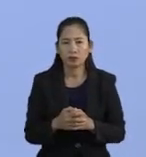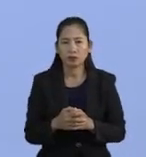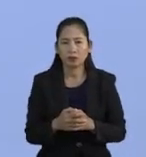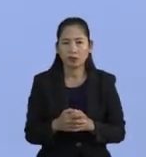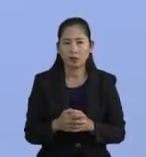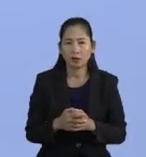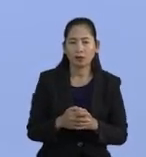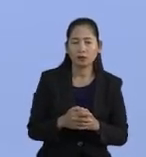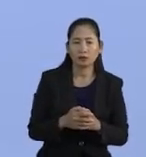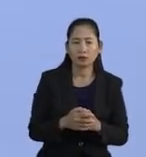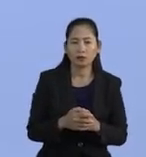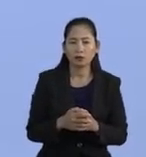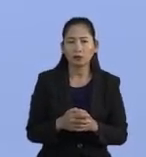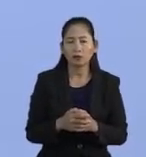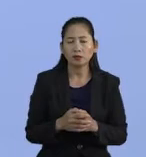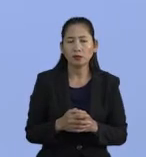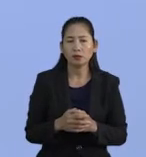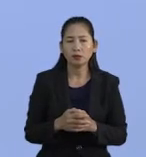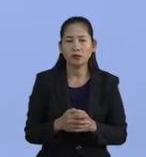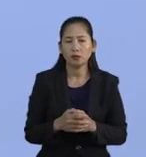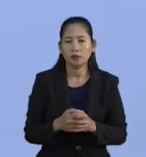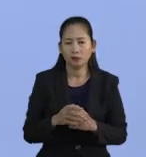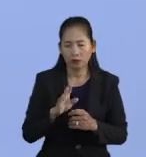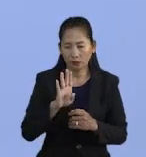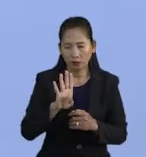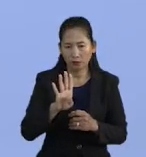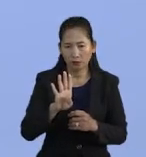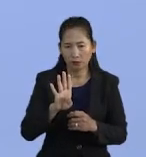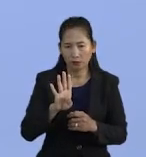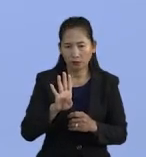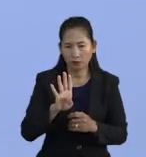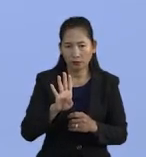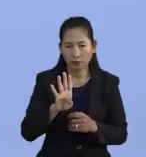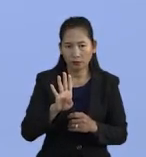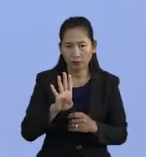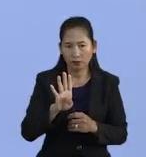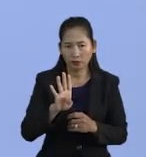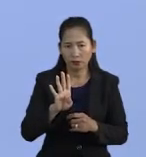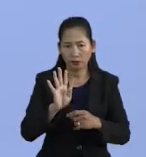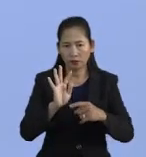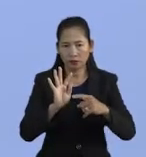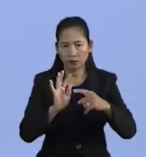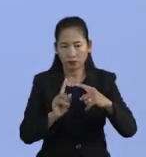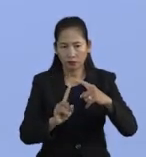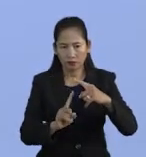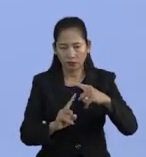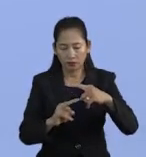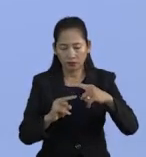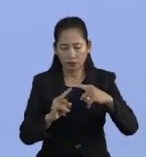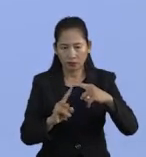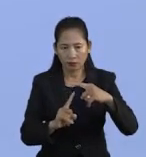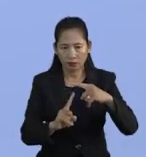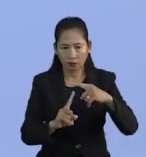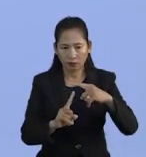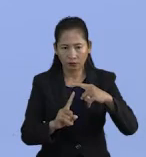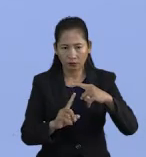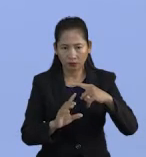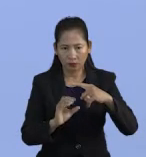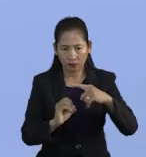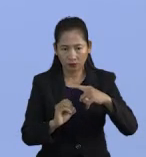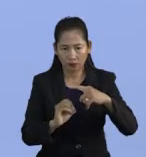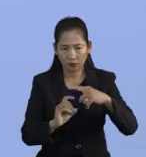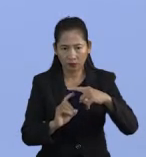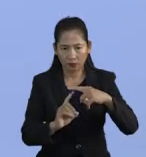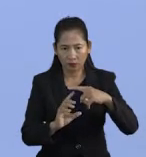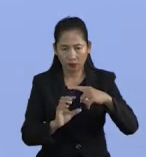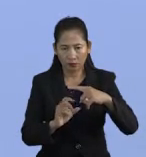chấm nói tu sập hiện đi to tay nữa con nhé buồn còn mà buồn nữa tụng ấy con bà bốn nơi